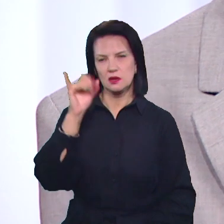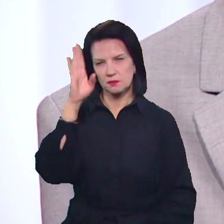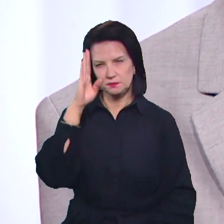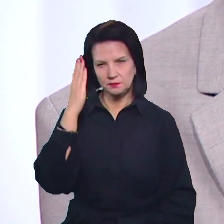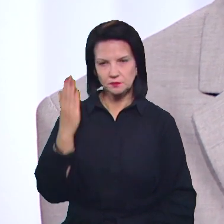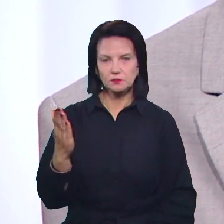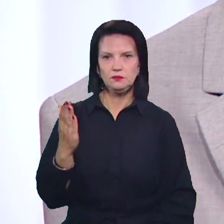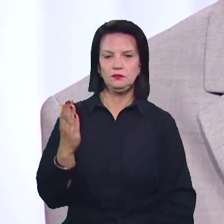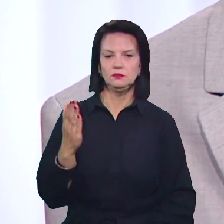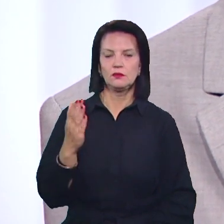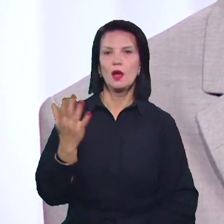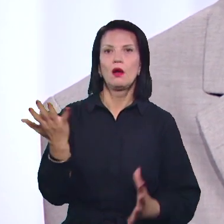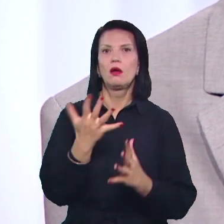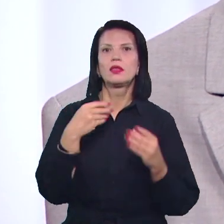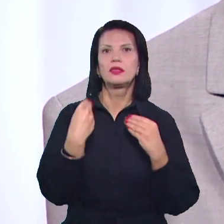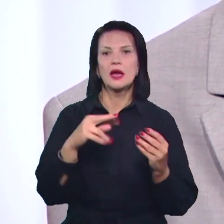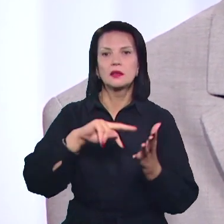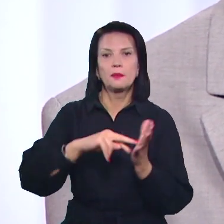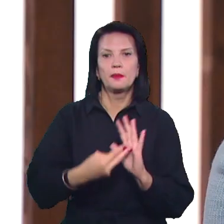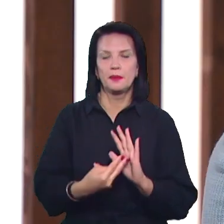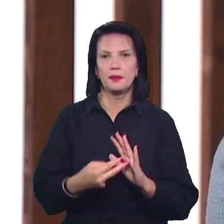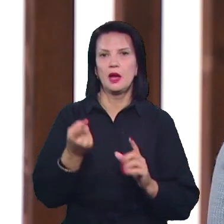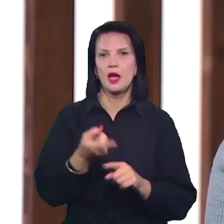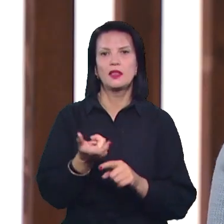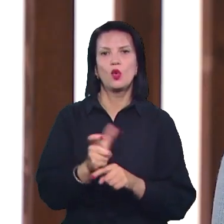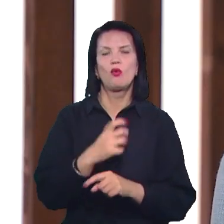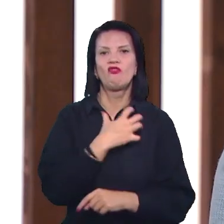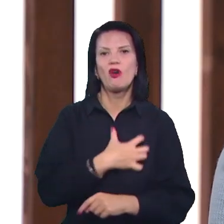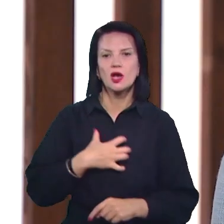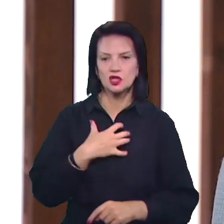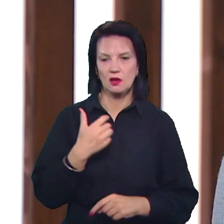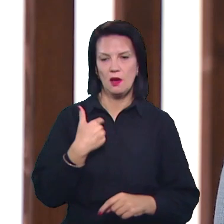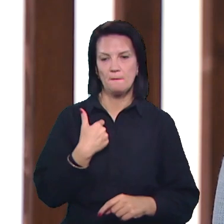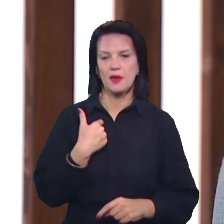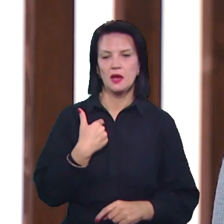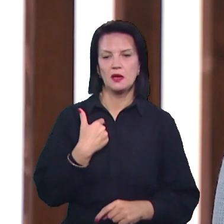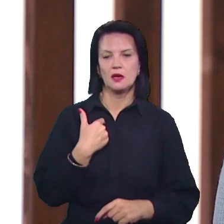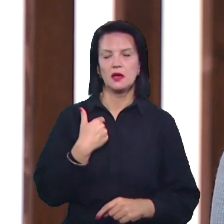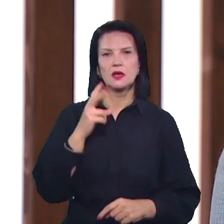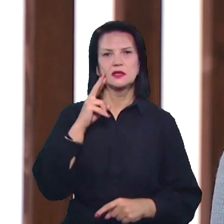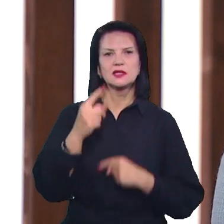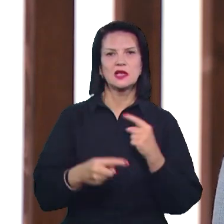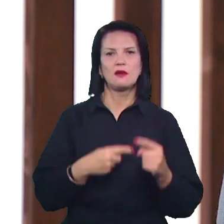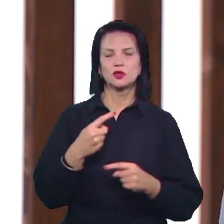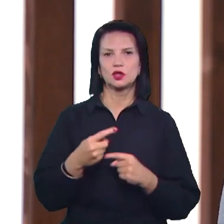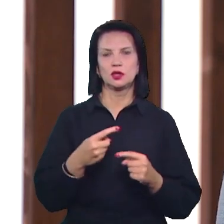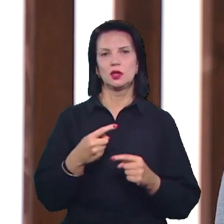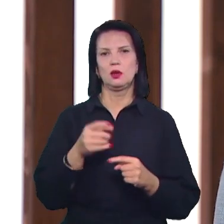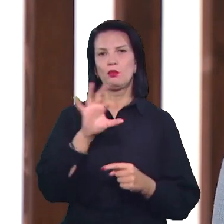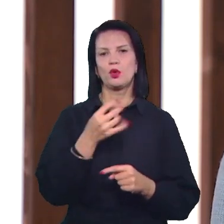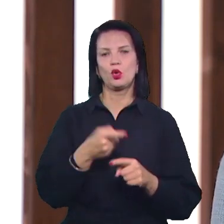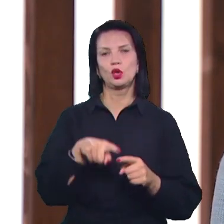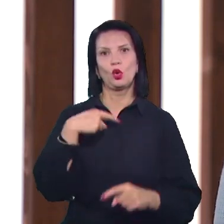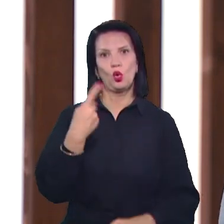дізналися. Алгоритм. Як дійсно, правильно дійсно, да, це дуже важливо, і ми завжди про це говоримо